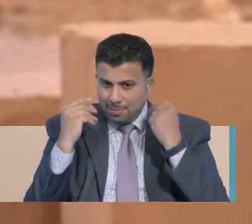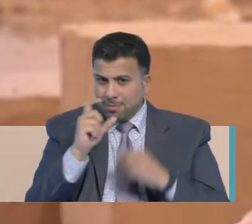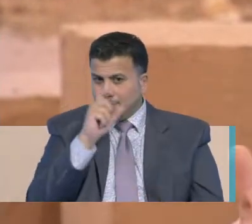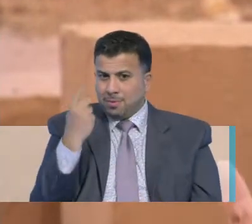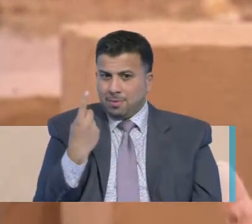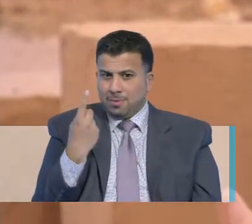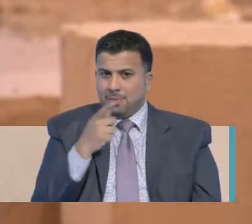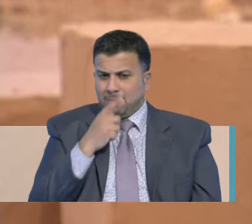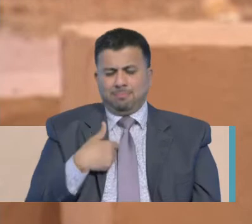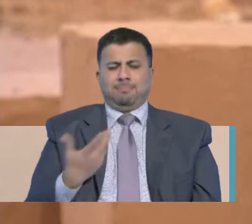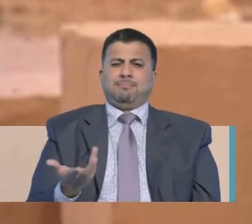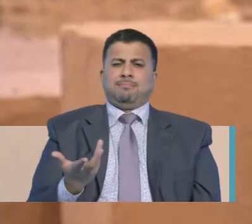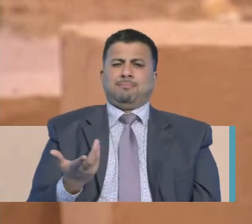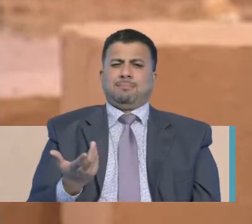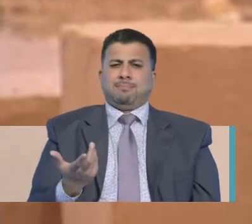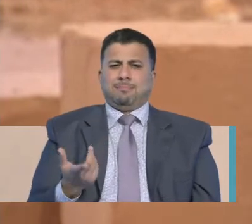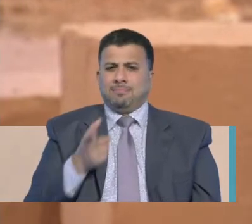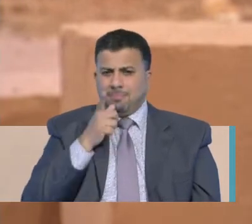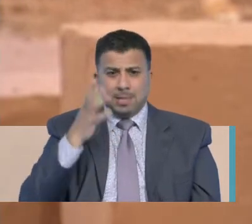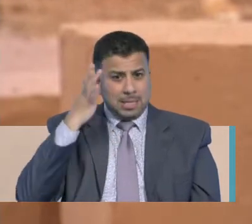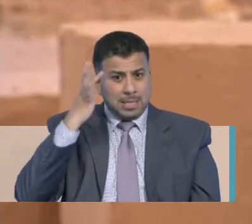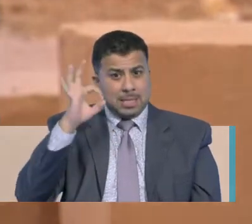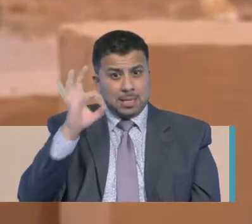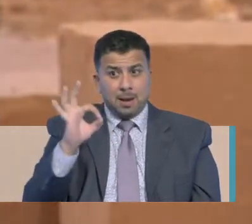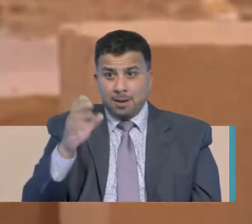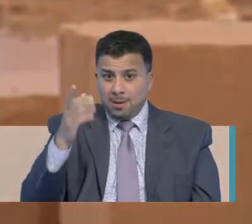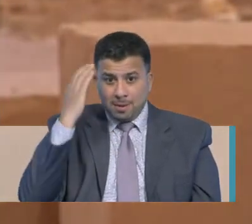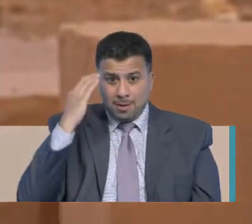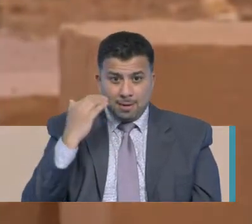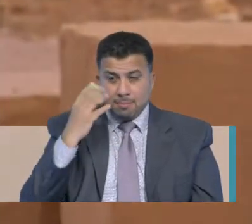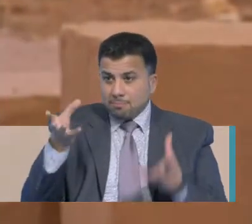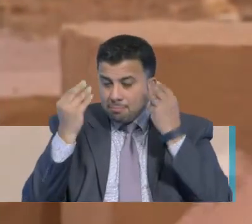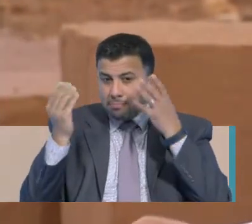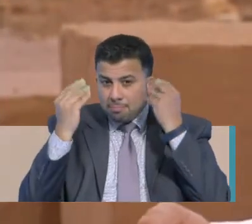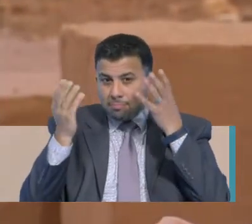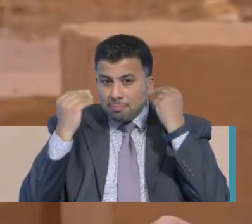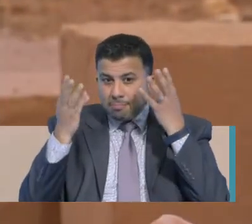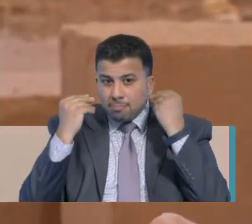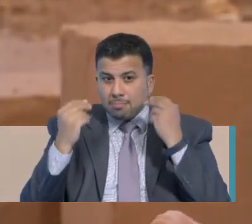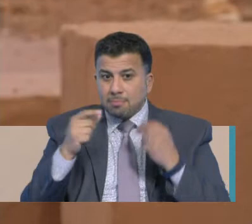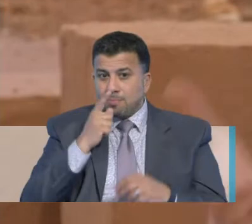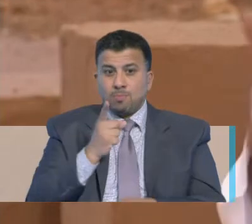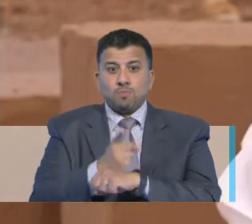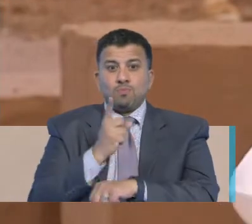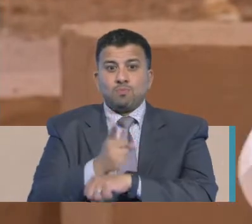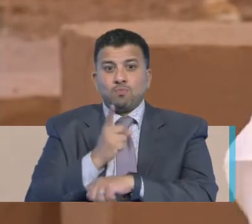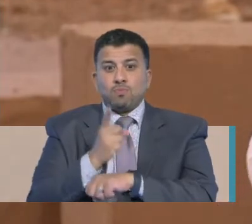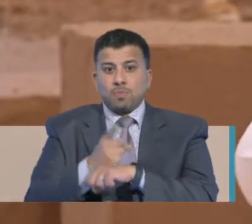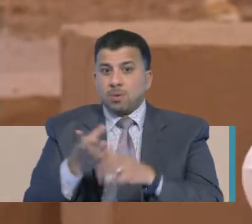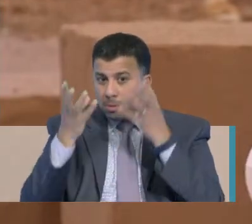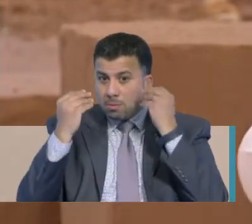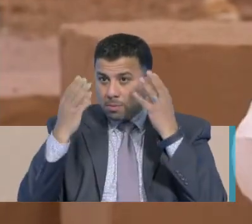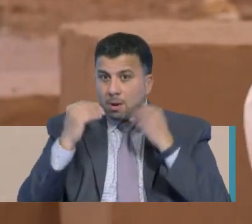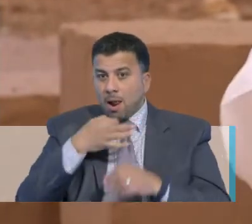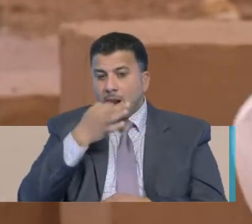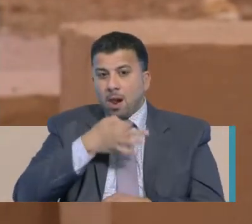تعجبت من شيئين، يعني قوة الذكاء والتحصيل وقوة المعلم الذي استطاع أن يشرح